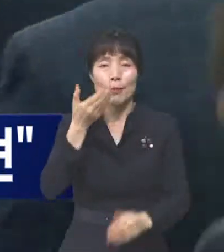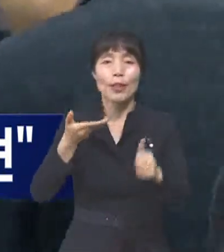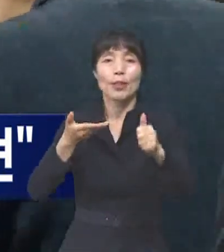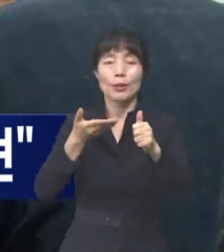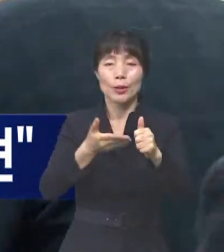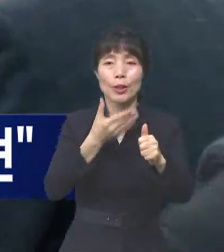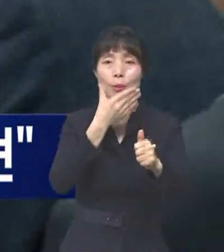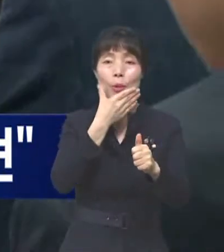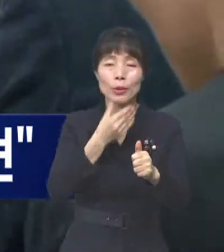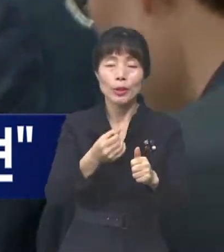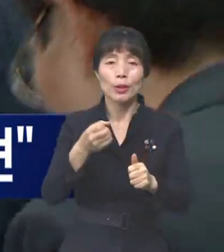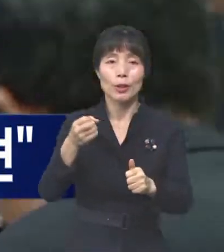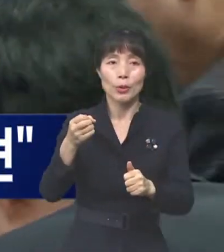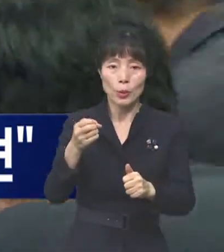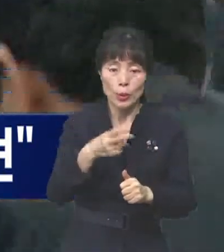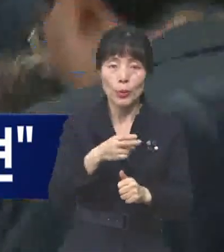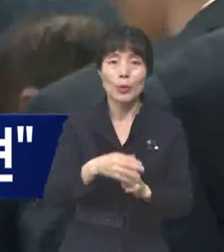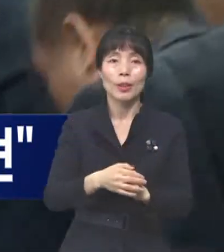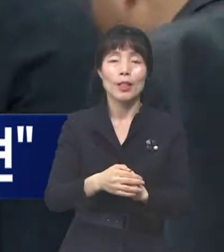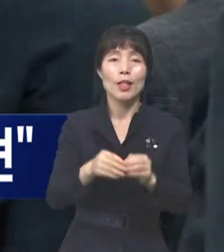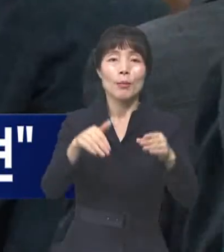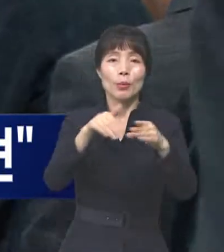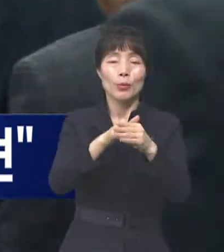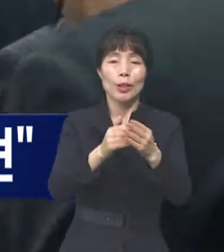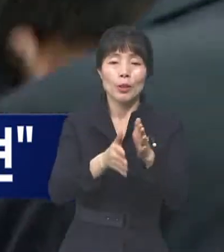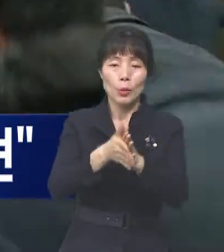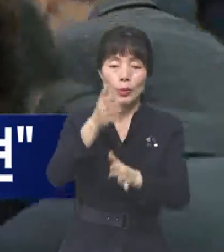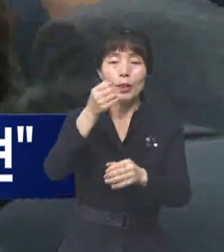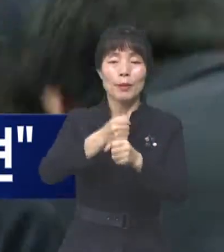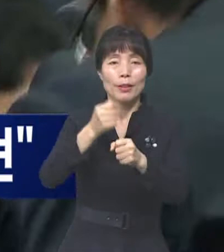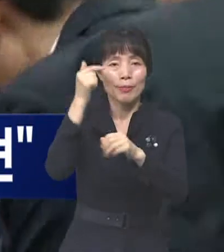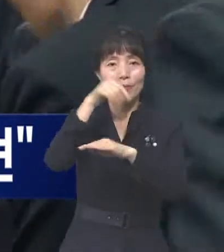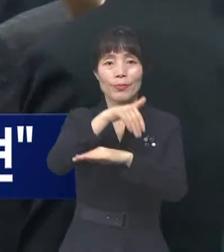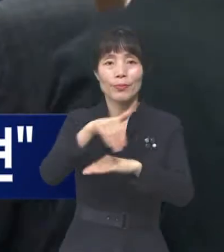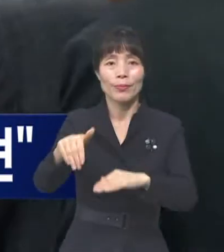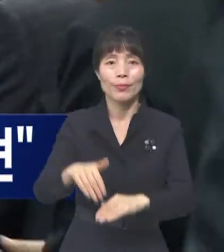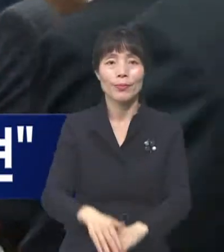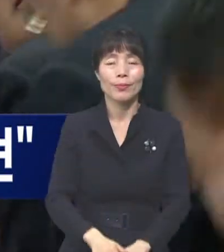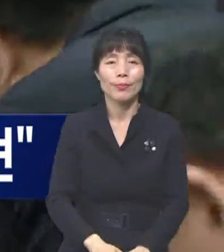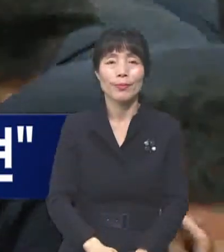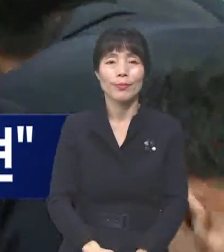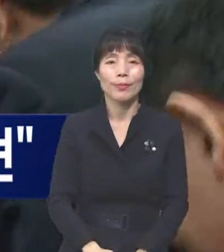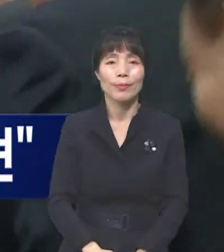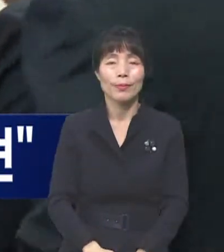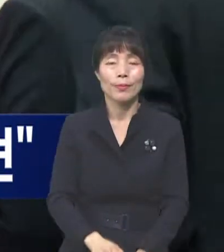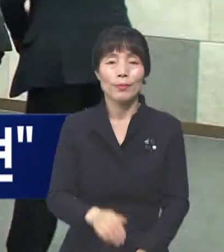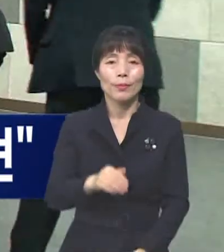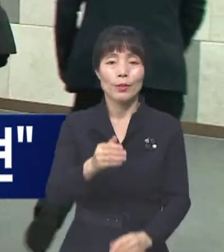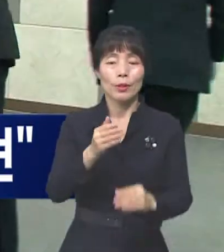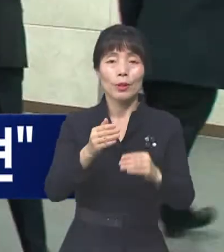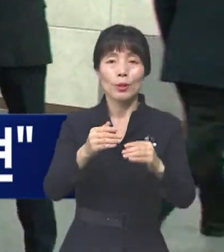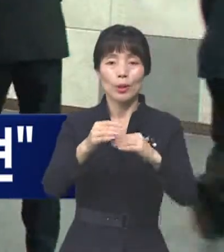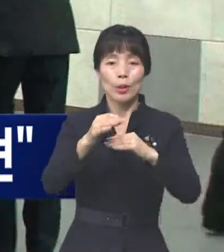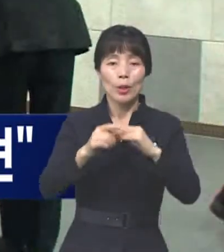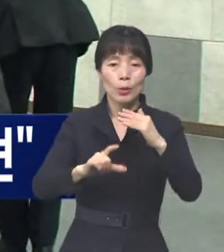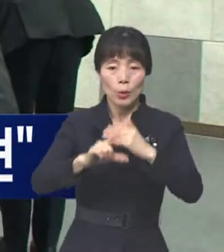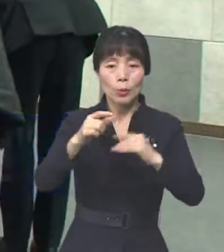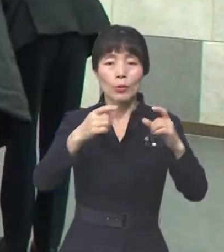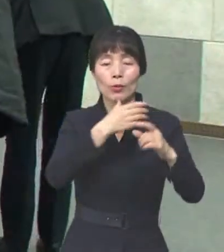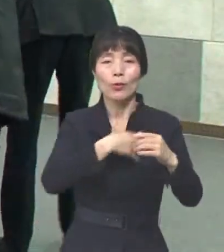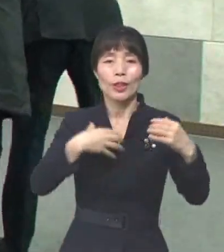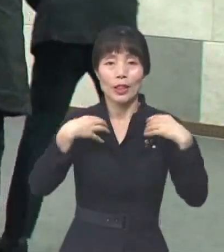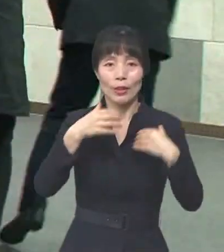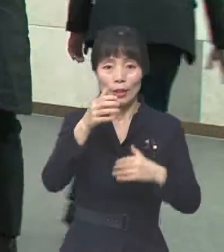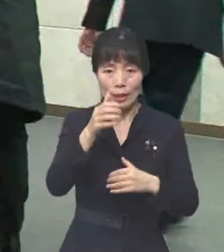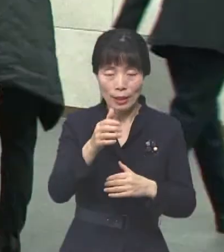구현과 품격 있는 문화도시를 구축한다는 구상입니다. 허인한 동구청장은 새로운 변화와 혁신을 통해 모두가